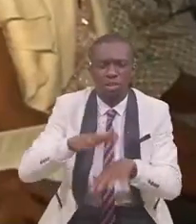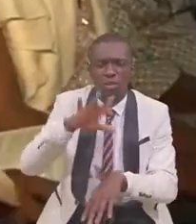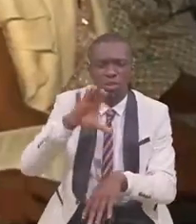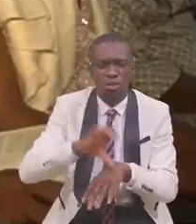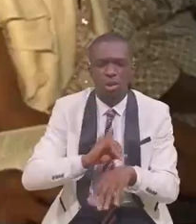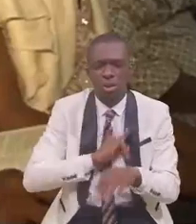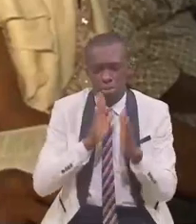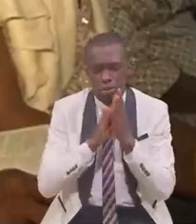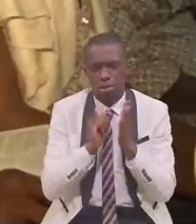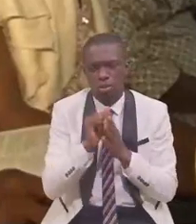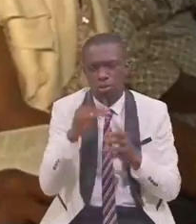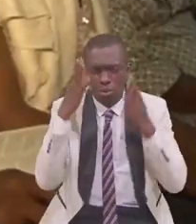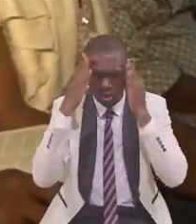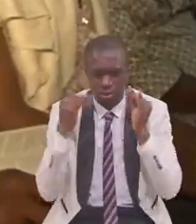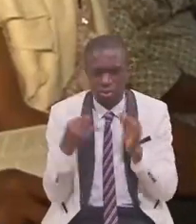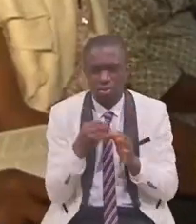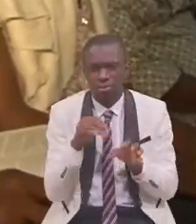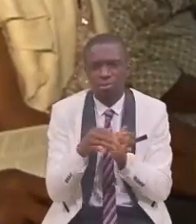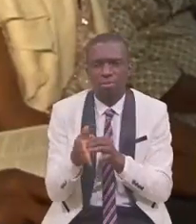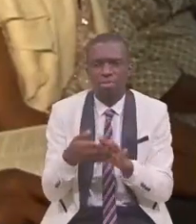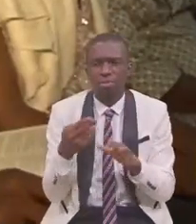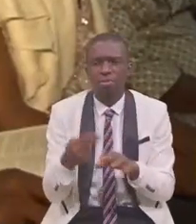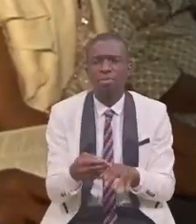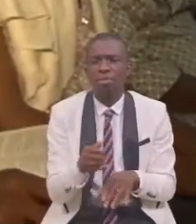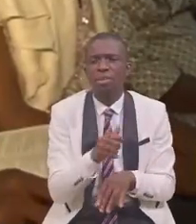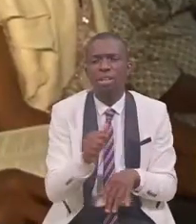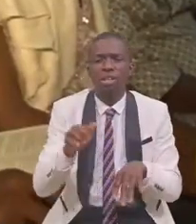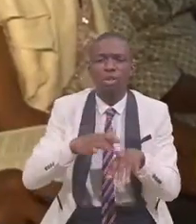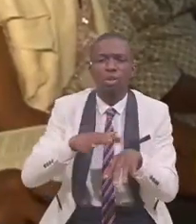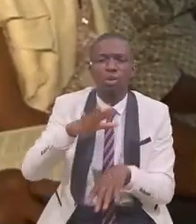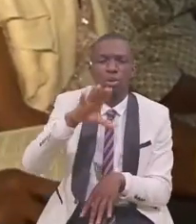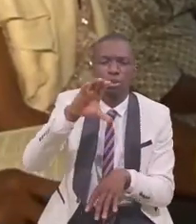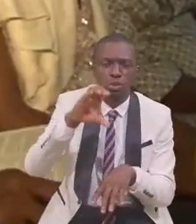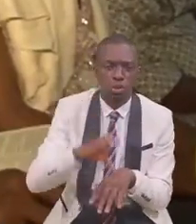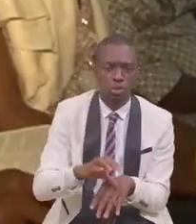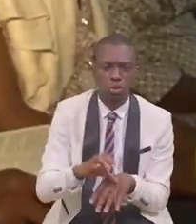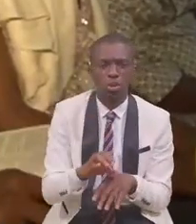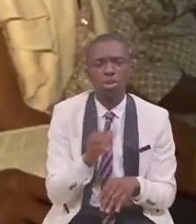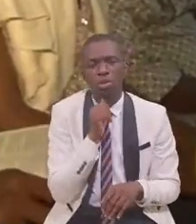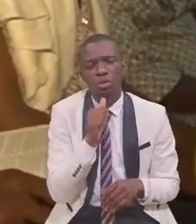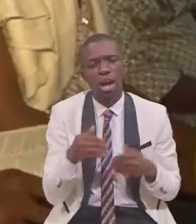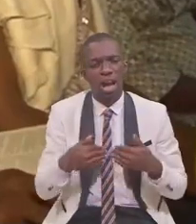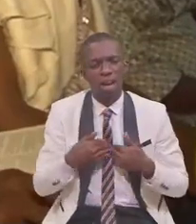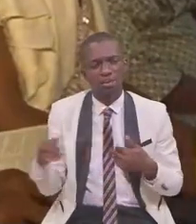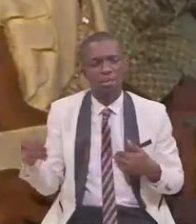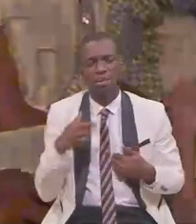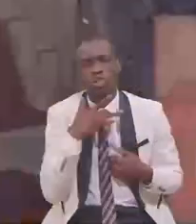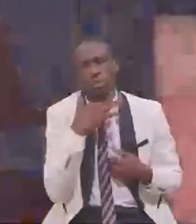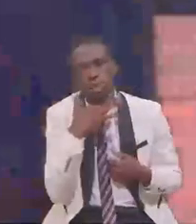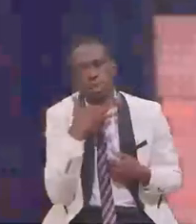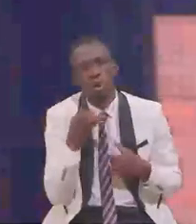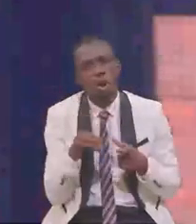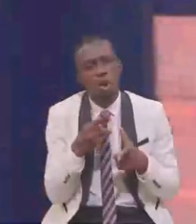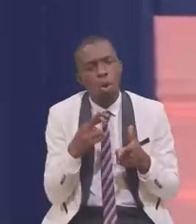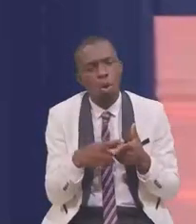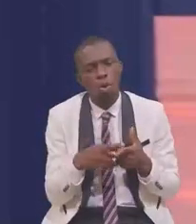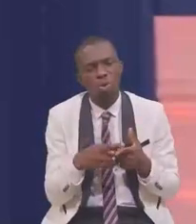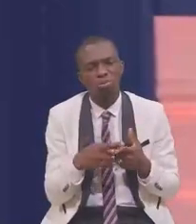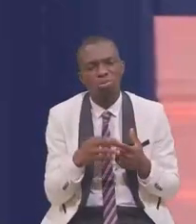arriver afin de faire paraître devant lui cette église glorieuse, sans tache, ni ride, ni rien